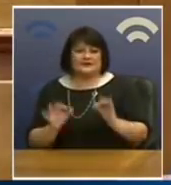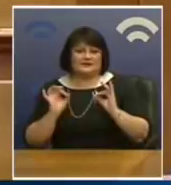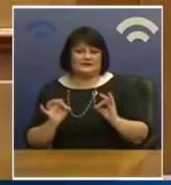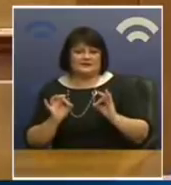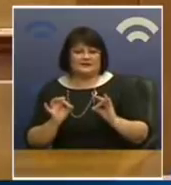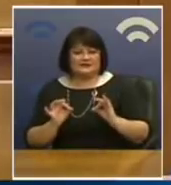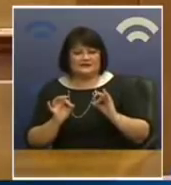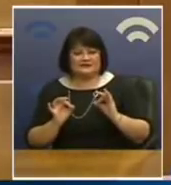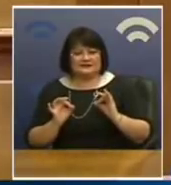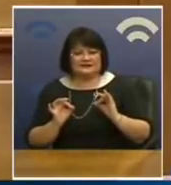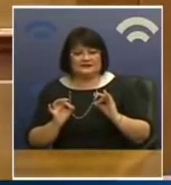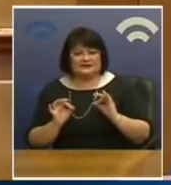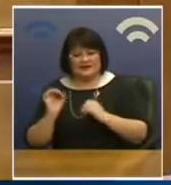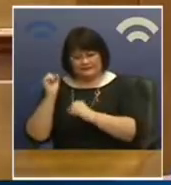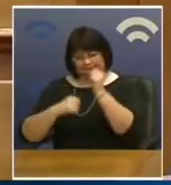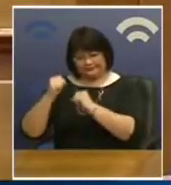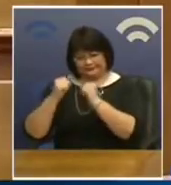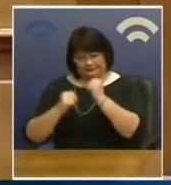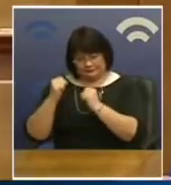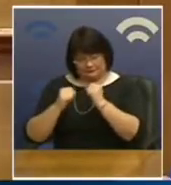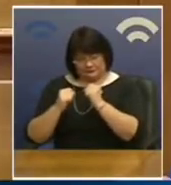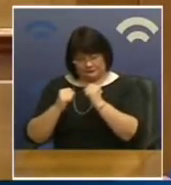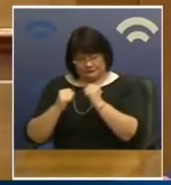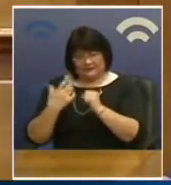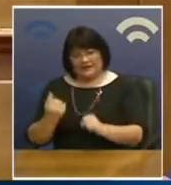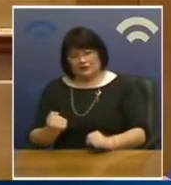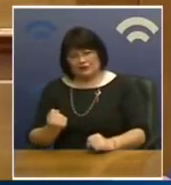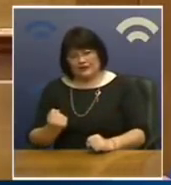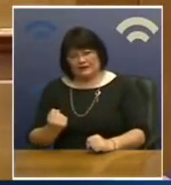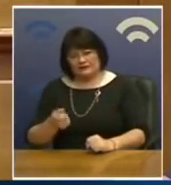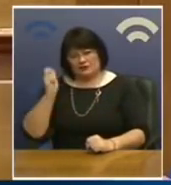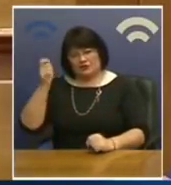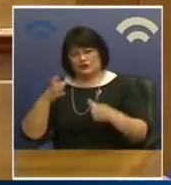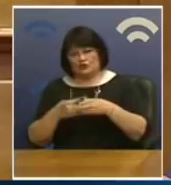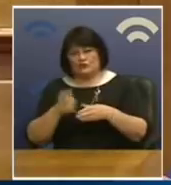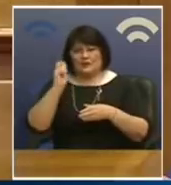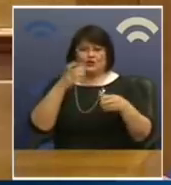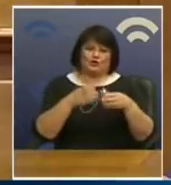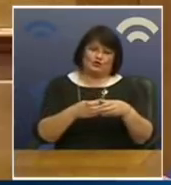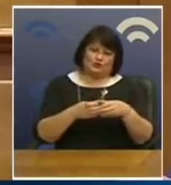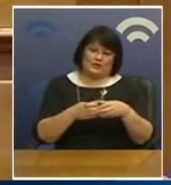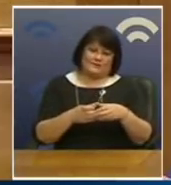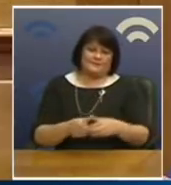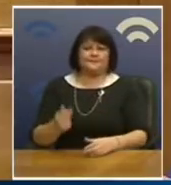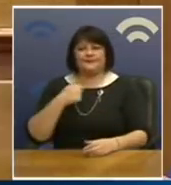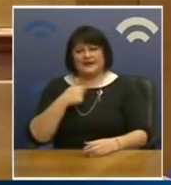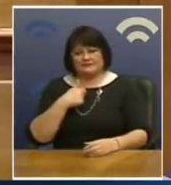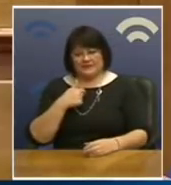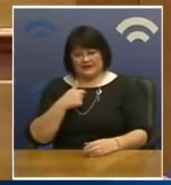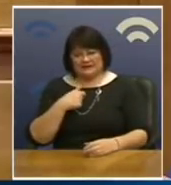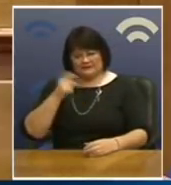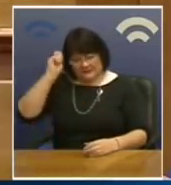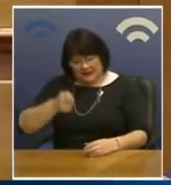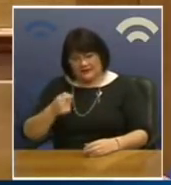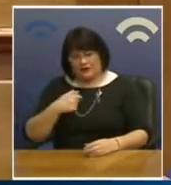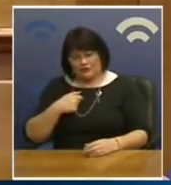εξίσου θεμελιώδης διαφωνία ανάμεσα στις παρατάξεις μας. Η δική μας παραδοχή, λοιπόν, ότι